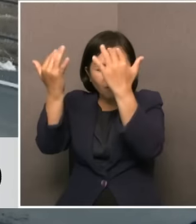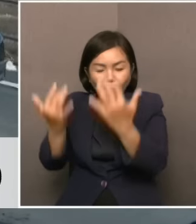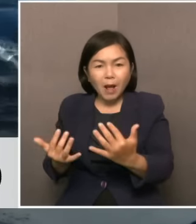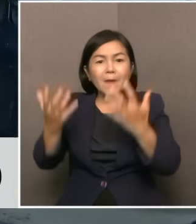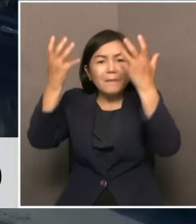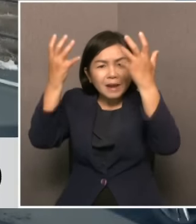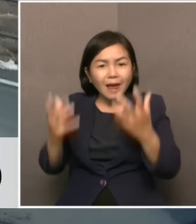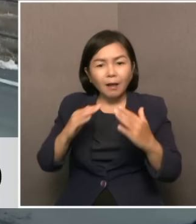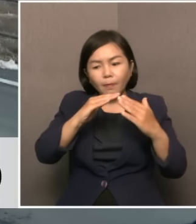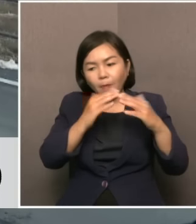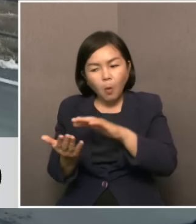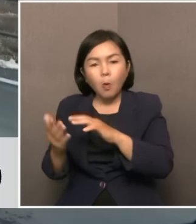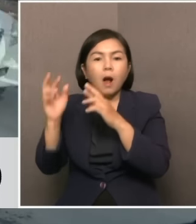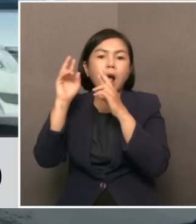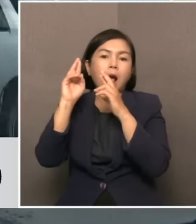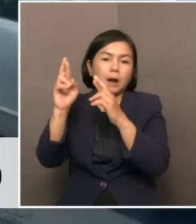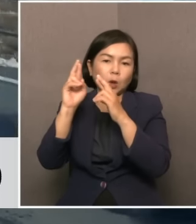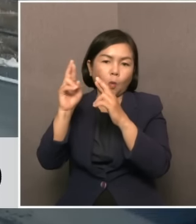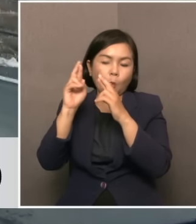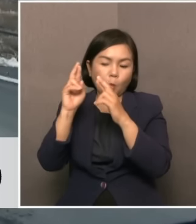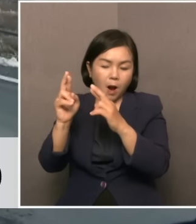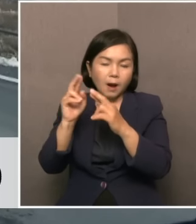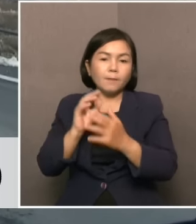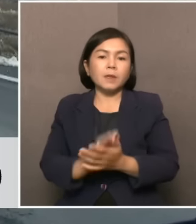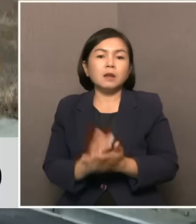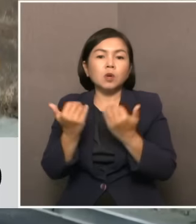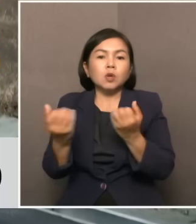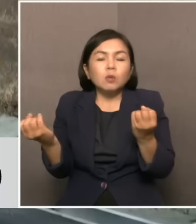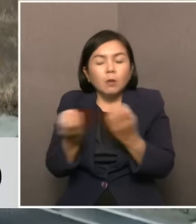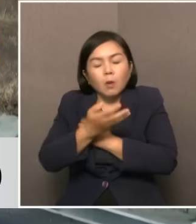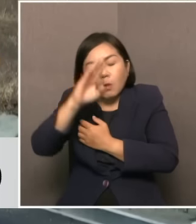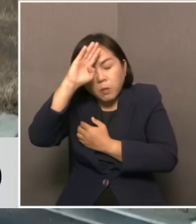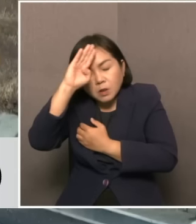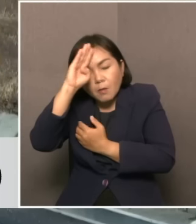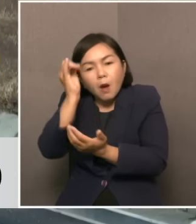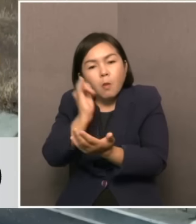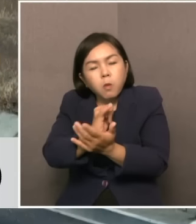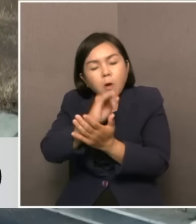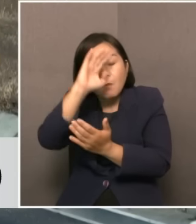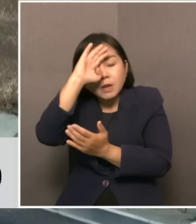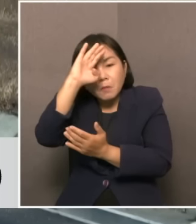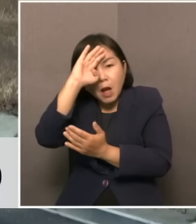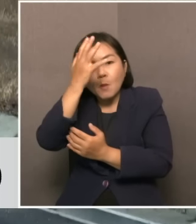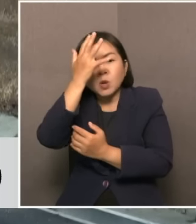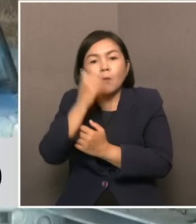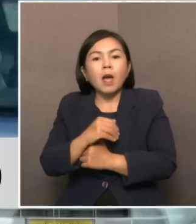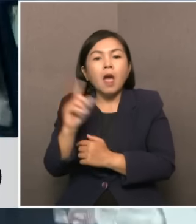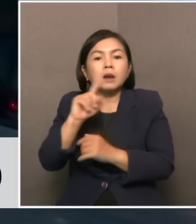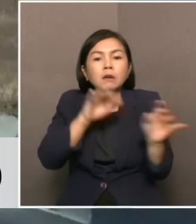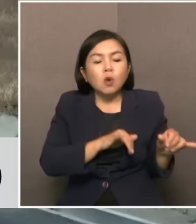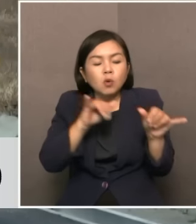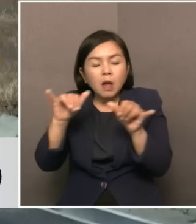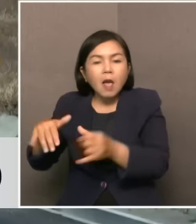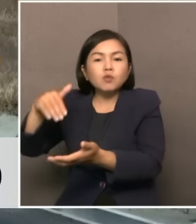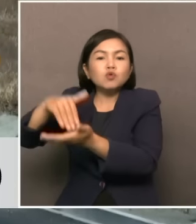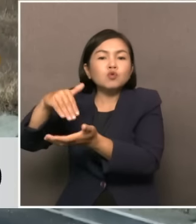ส่วนที่ศูนย์อพยพแผ่นดินไหวในเมืองอิชิกาวะมีผู้คนล้มป่วยจำนวนมากเนื่องจากการที่ต้องอยู่ในศูนย์อพยพเป็นเวลา